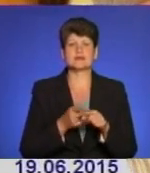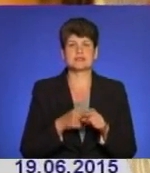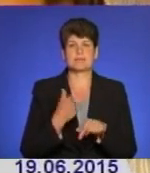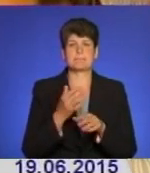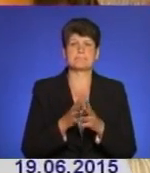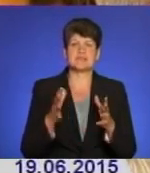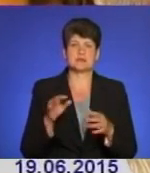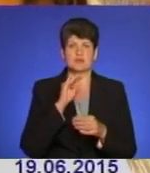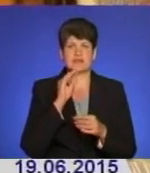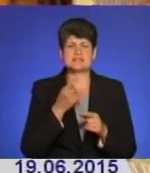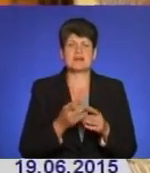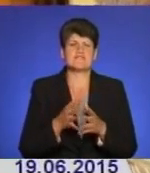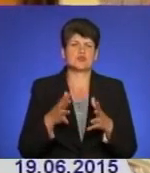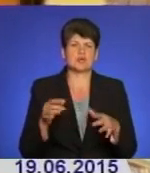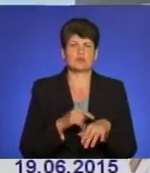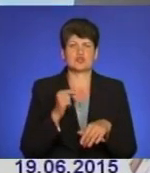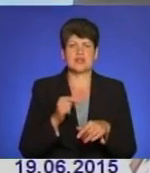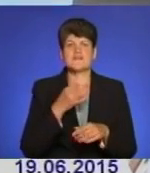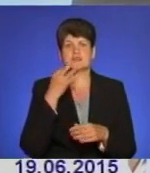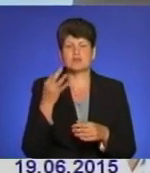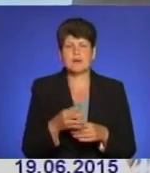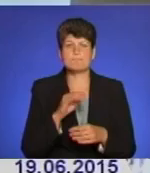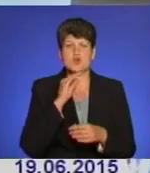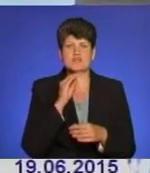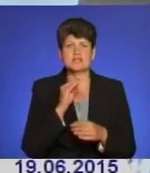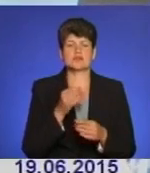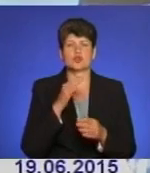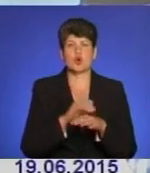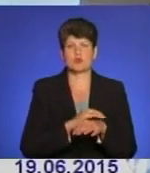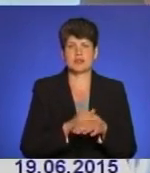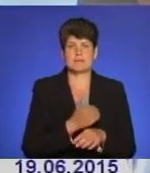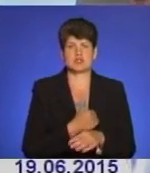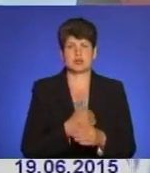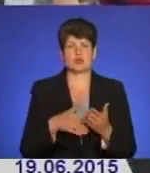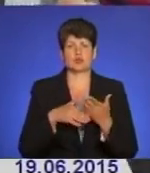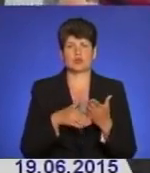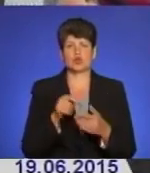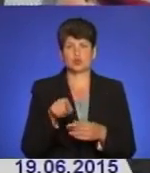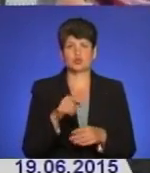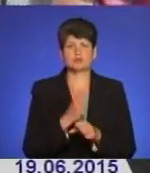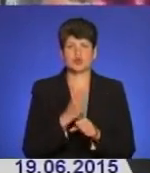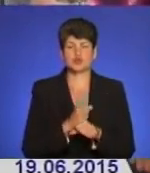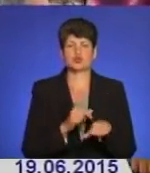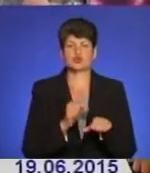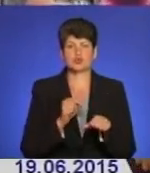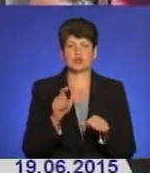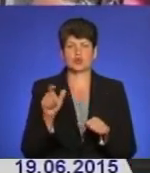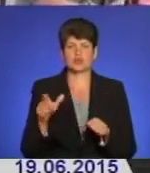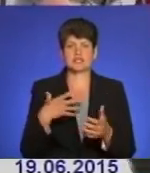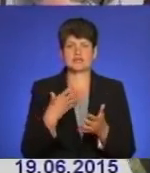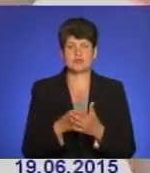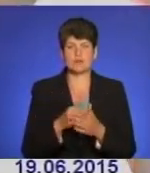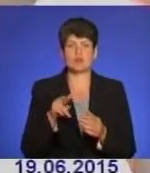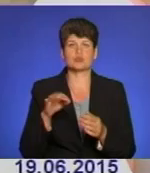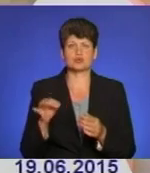професія – це високе почуття відповідальності, професіоналізм, доброта, бажання допомогти. Тут працюють чуйні люди, які на своєму посту